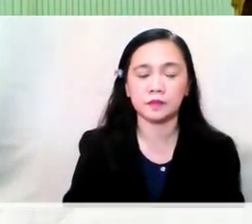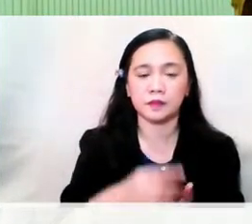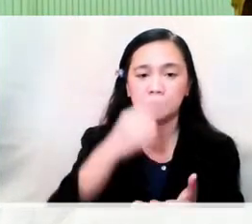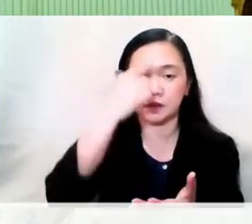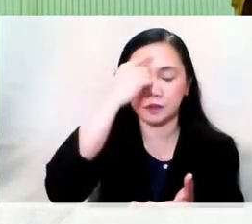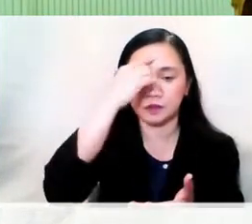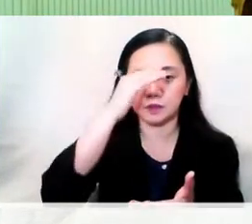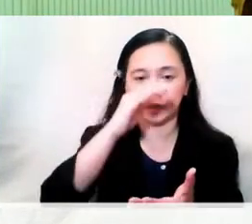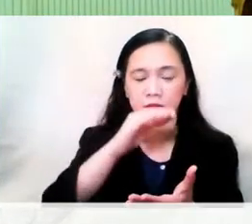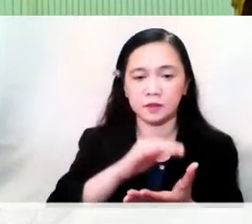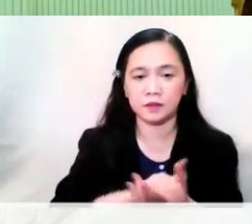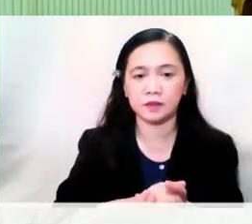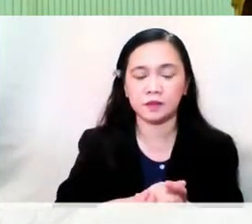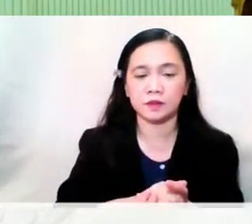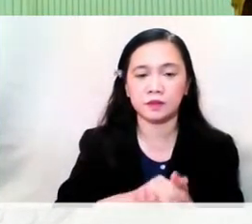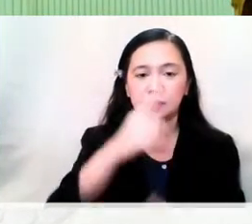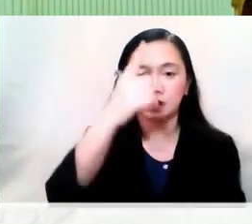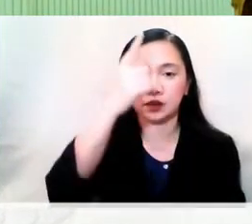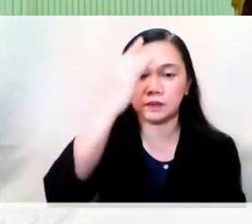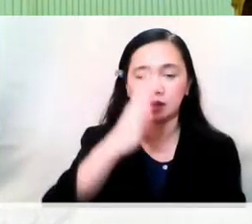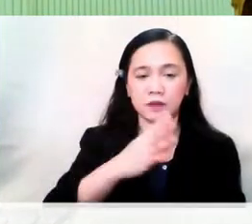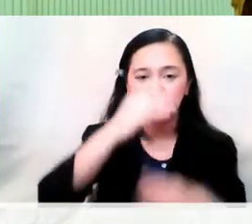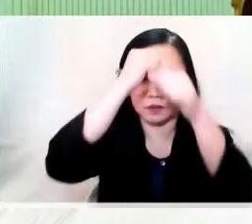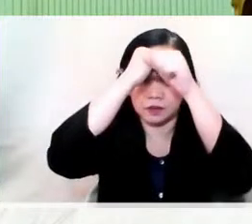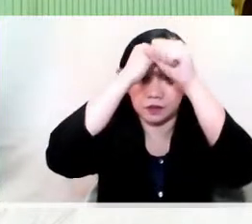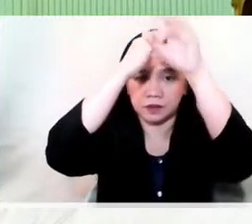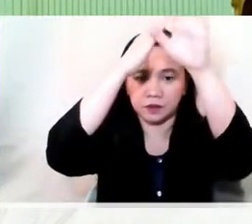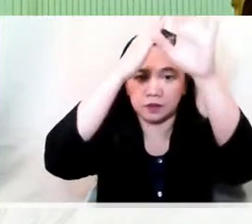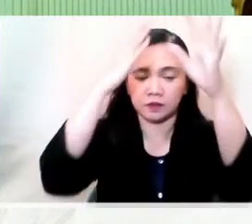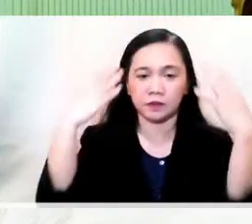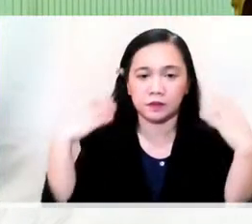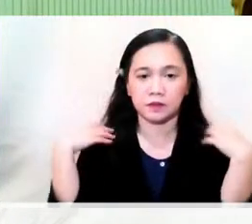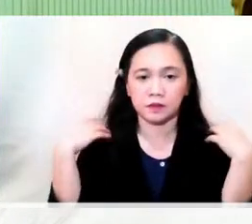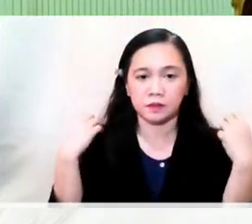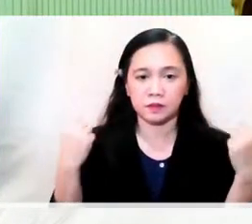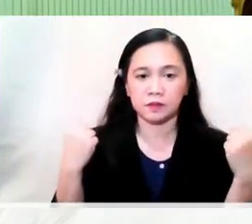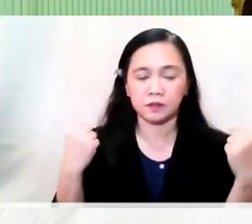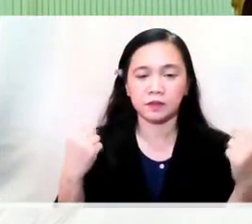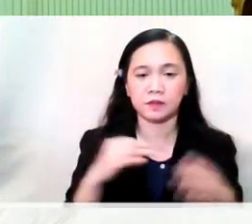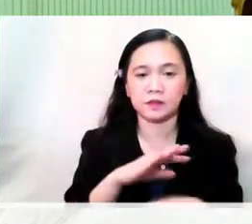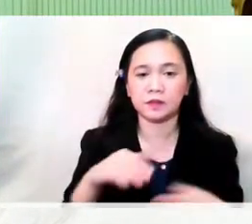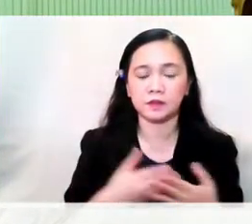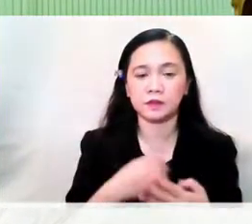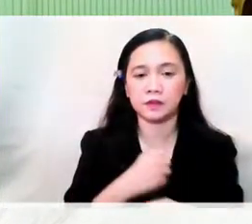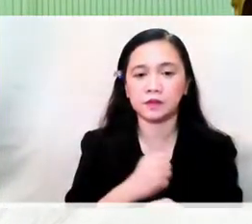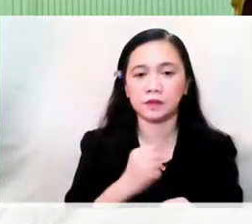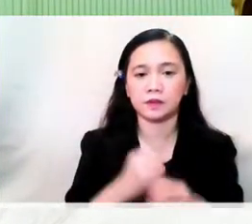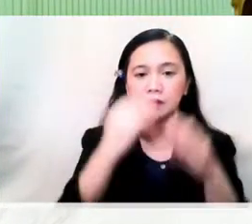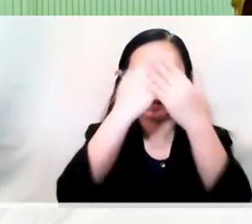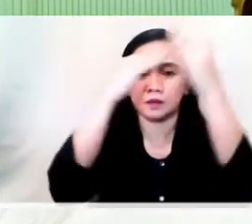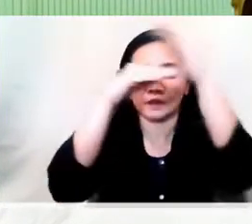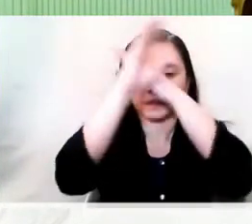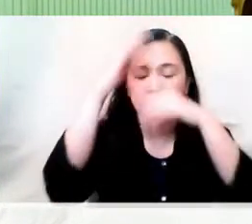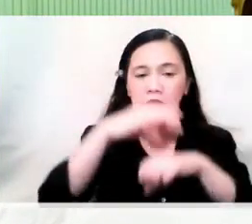Sumasampalataya ako sa Diyos Amang makapangyarihan sa lahat na may gawa ng langit at lupa.